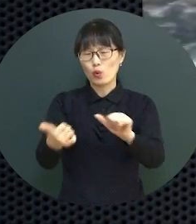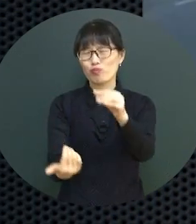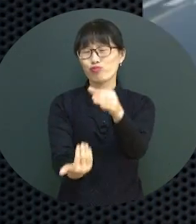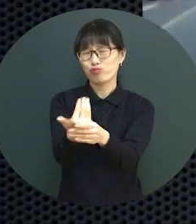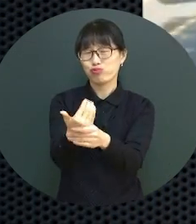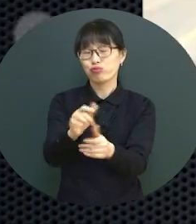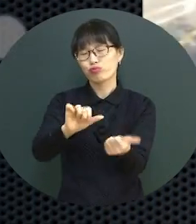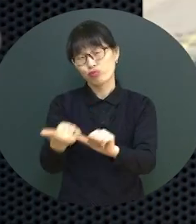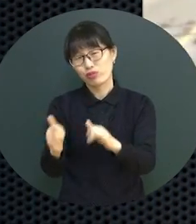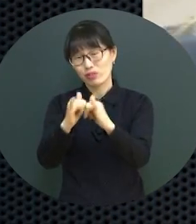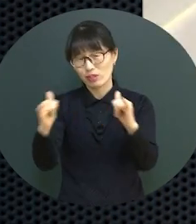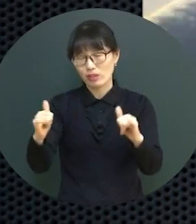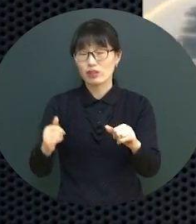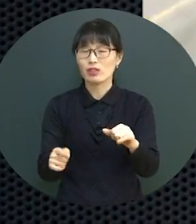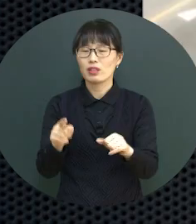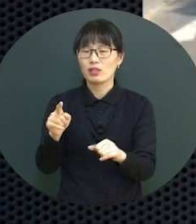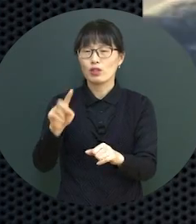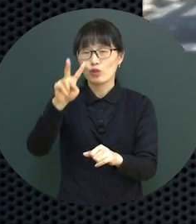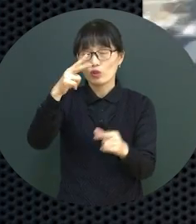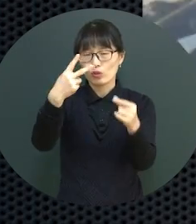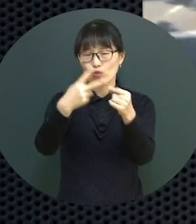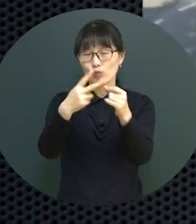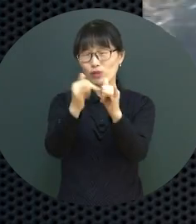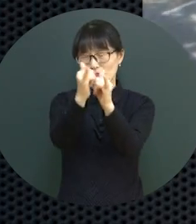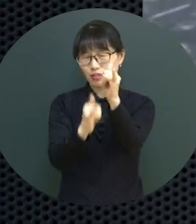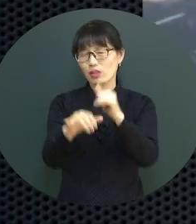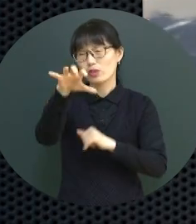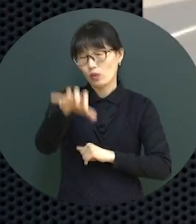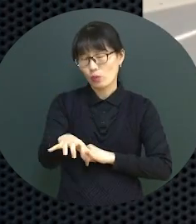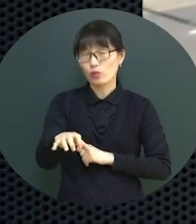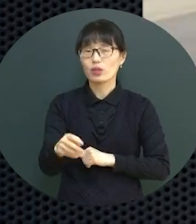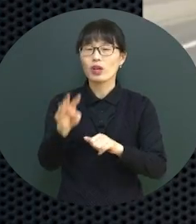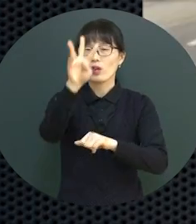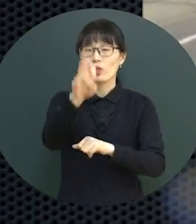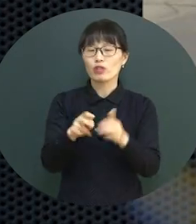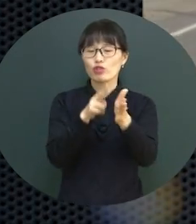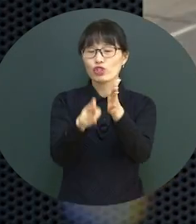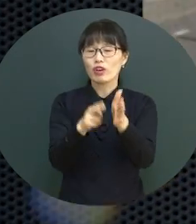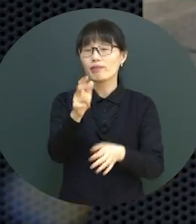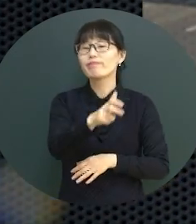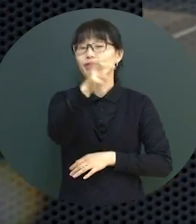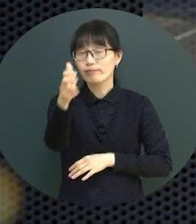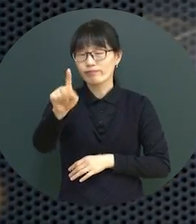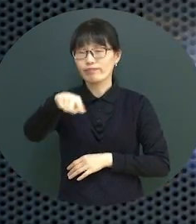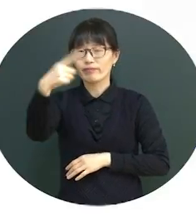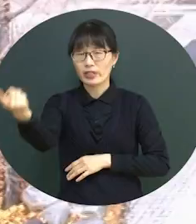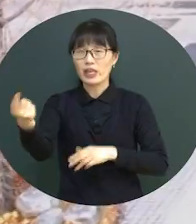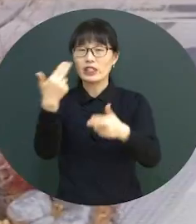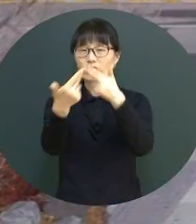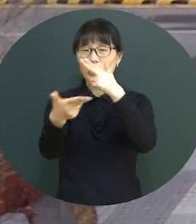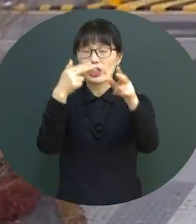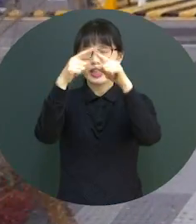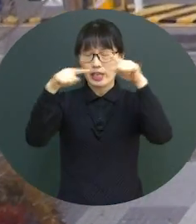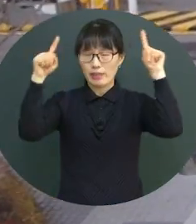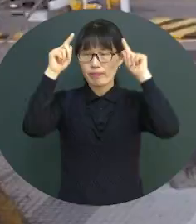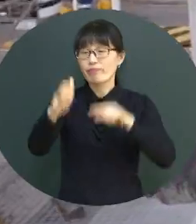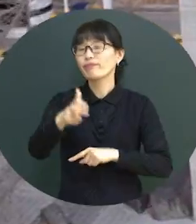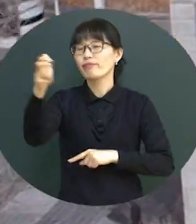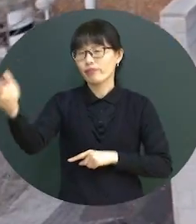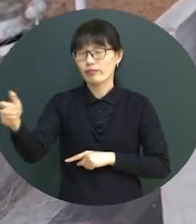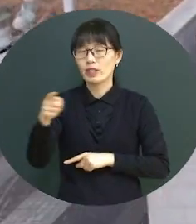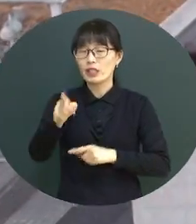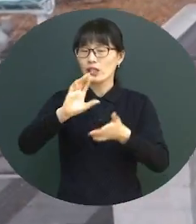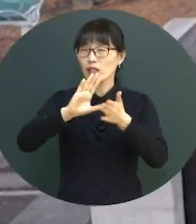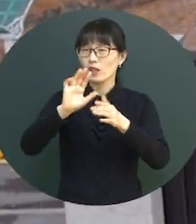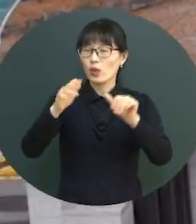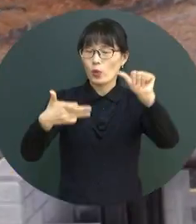발생했던 5.18 민중항쟁의 두 번째 사적지인 광주역을 지나 전남대로 향합니다.